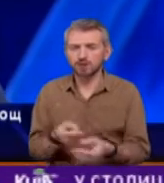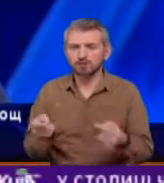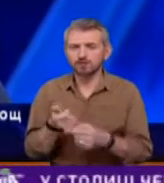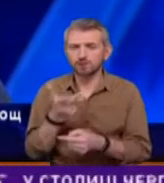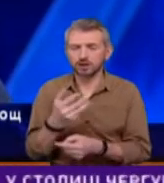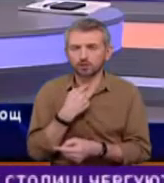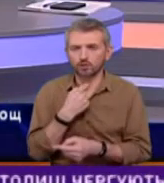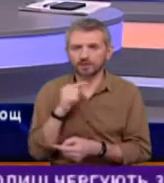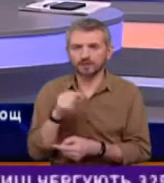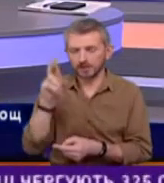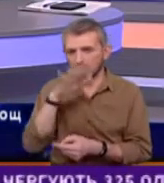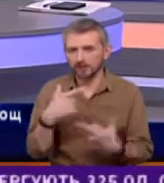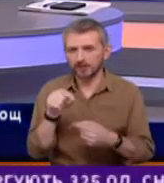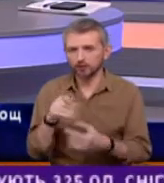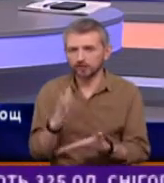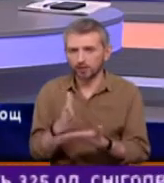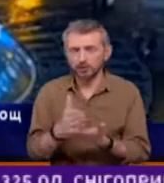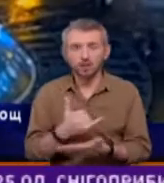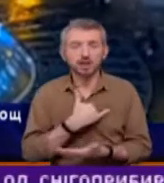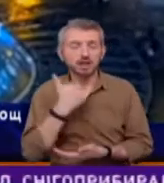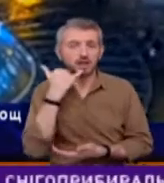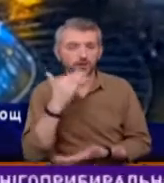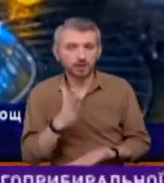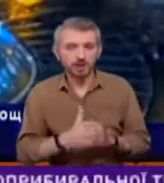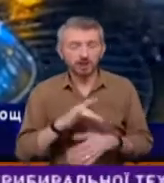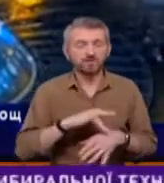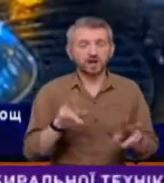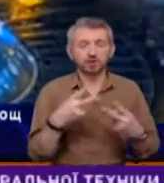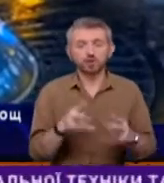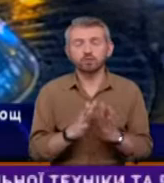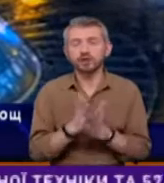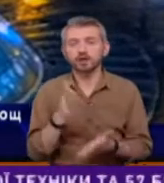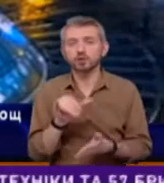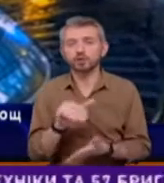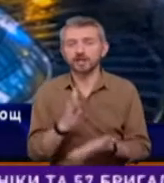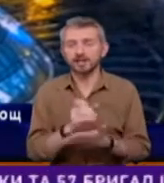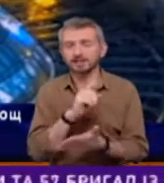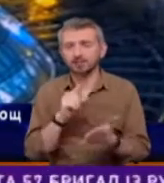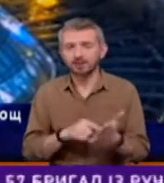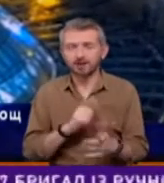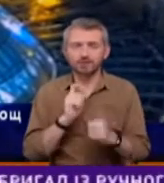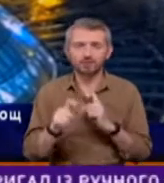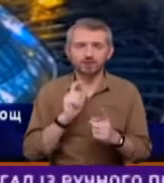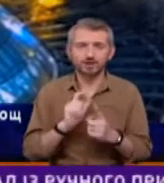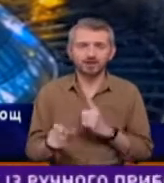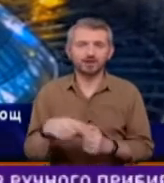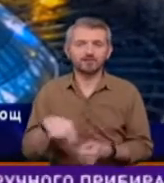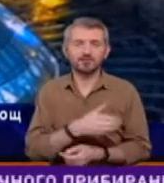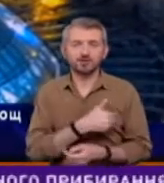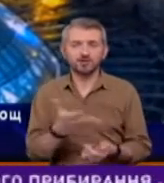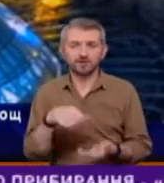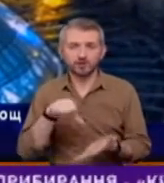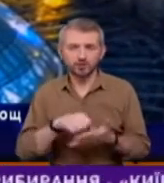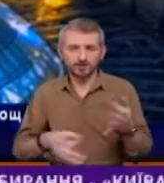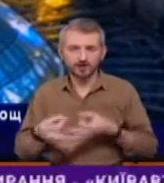вони знаходяться. У нас, до речі, я нагадаю, що телефони є на фан-клуб. Будь ласка, шановні, якщо у вас є запитання, коментарі, ви бажаєте взяти